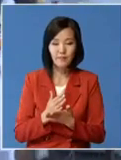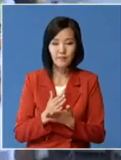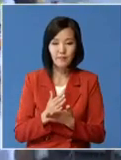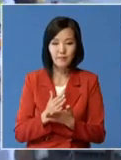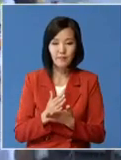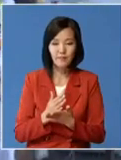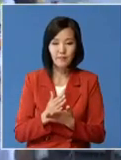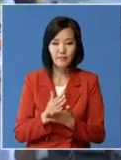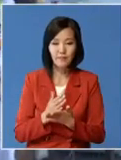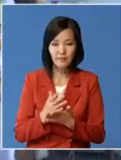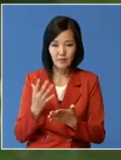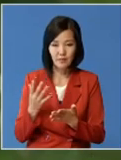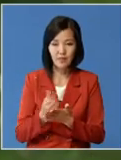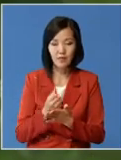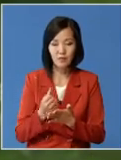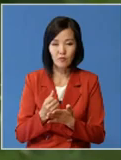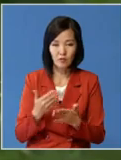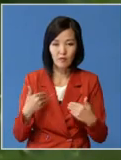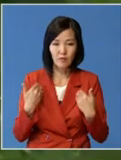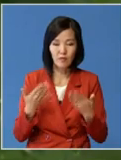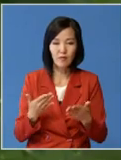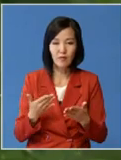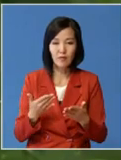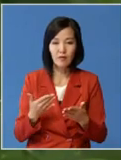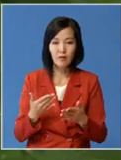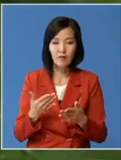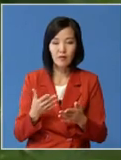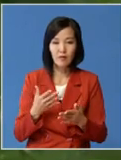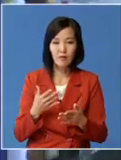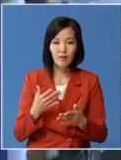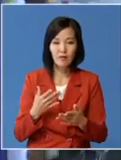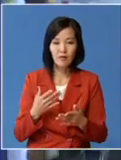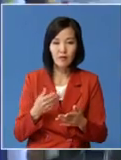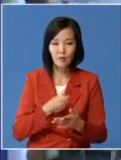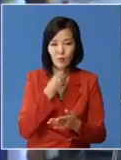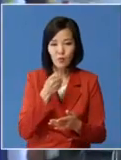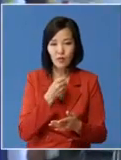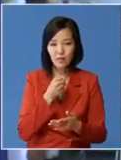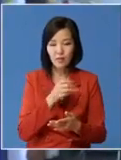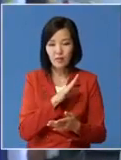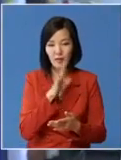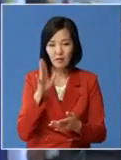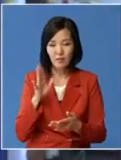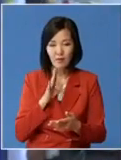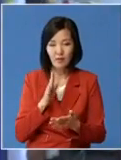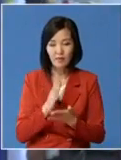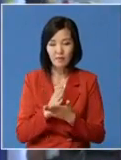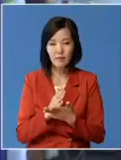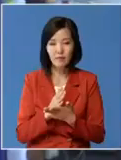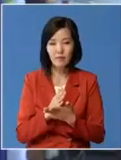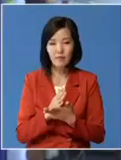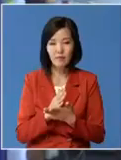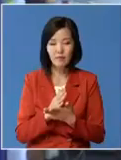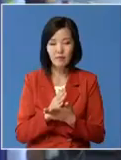өтіп кетсін деп тілеймін. Мен де тұңғыш балама келіп отырмын. Атаны ретінде, соңын тілейтін